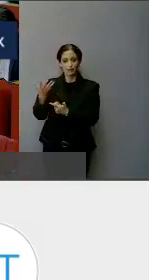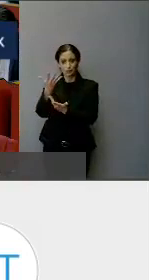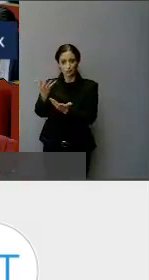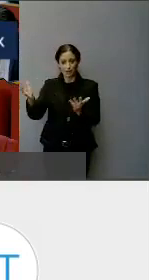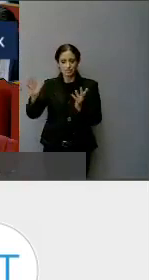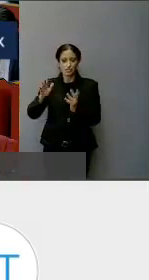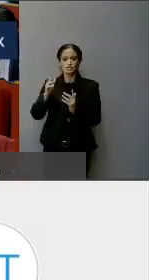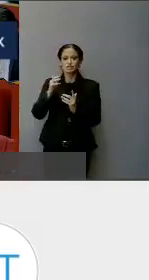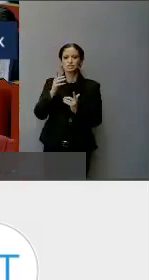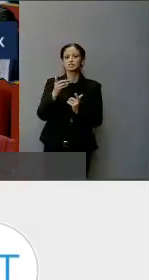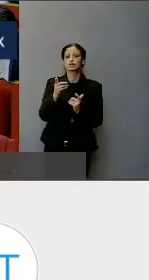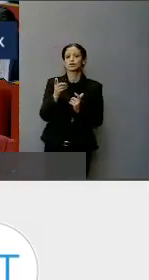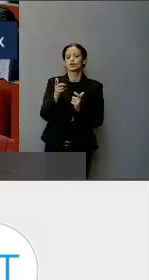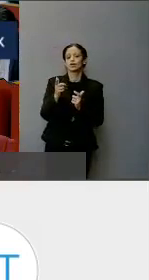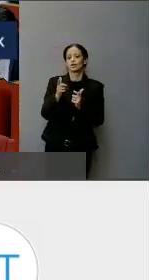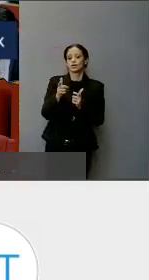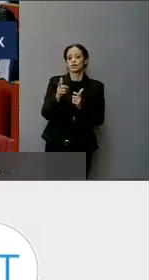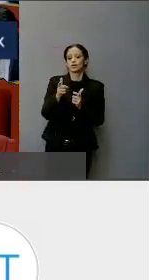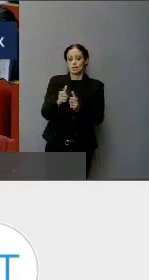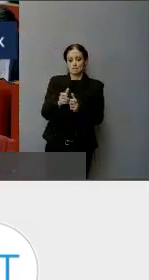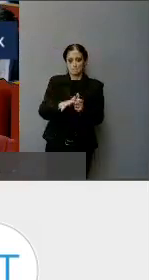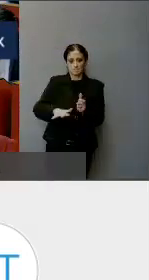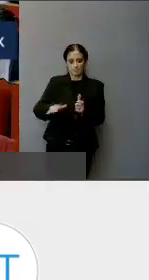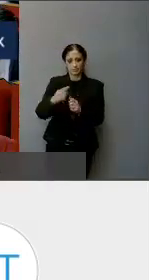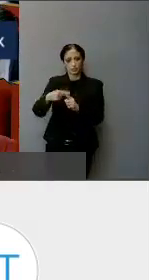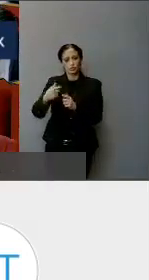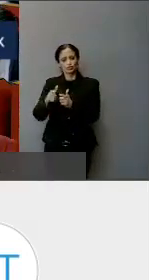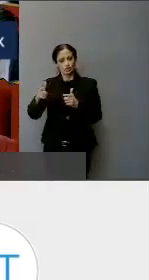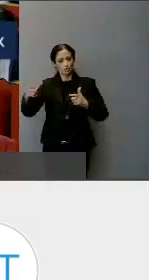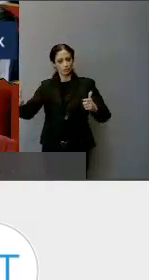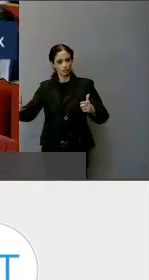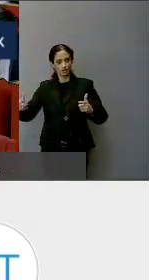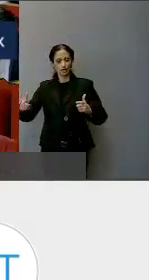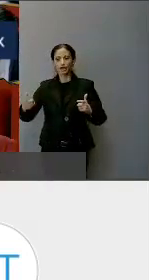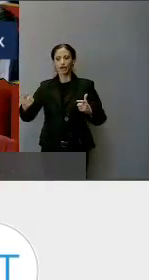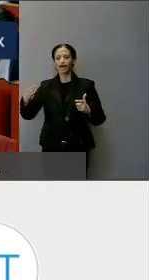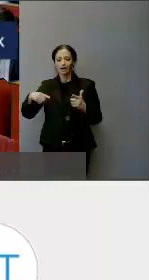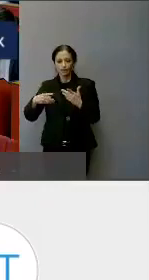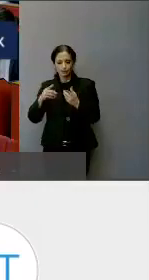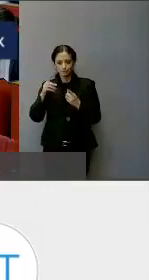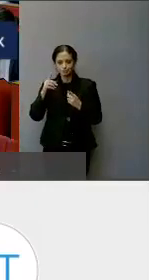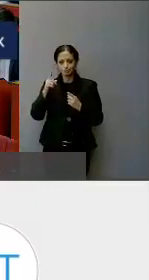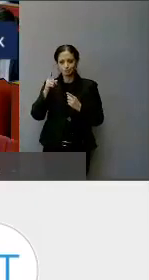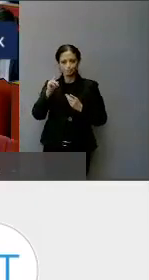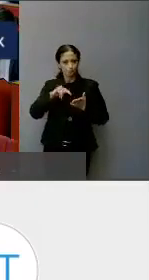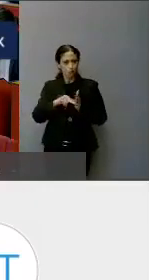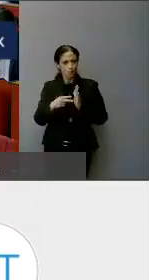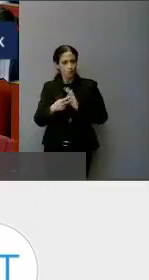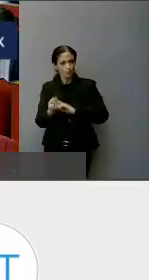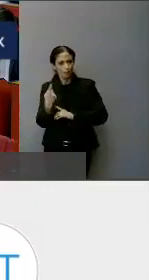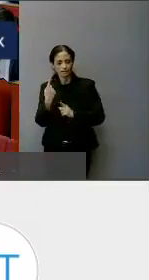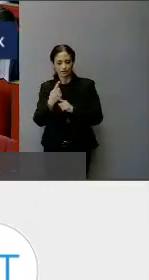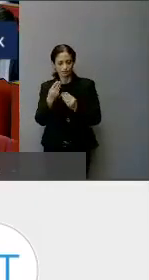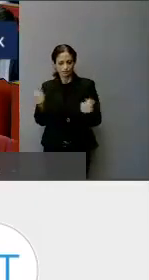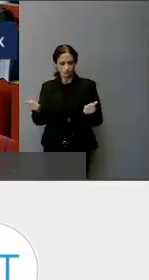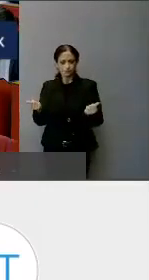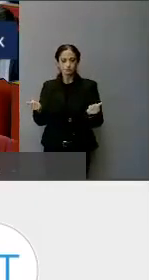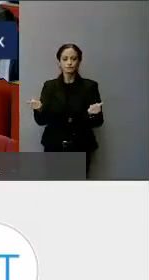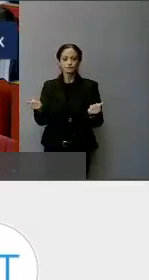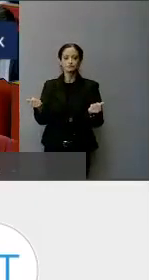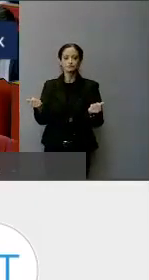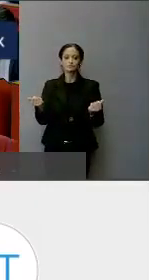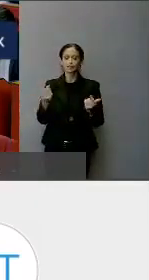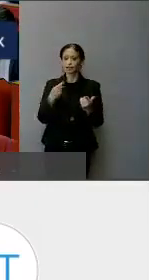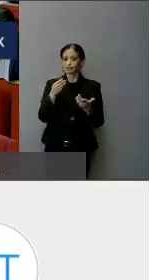della città metropolitana risolviamola questa questione nella delibera non c'è la soluzione perché si dice che